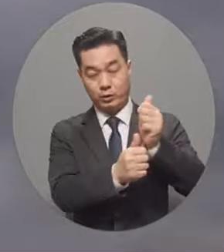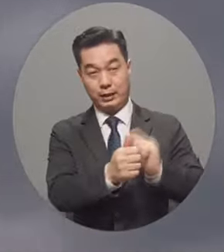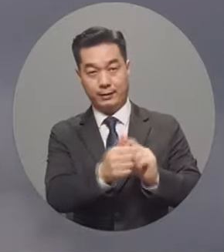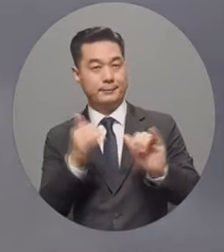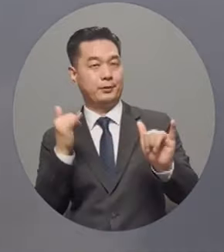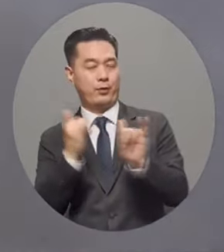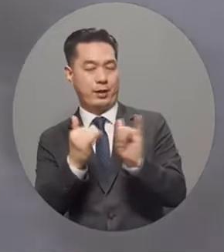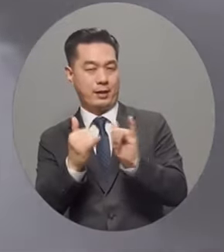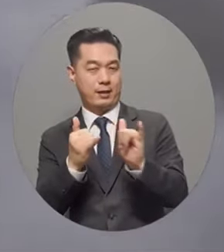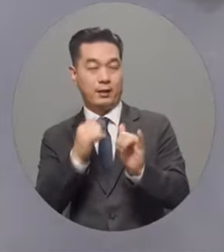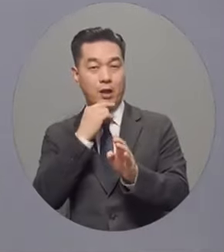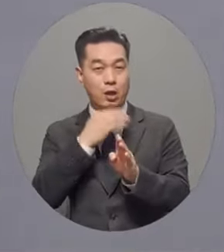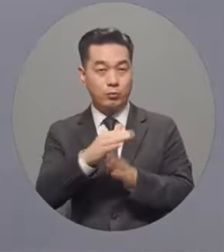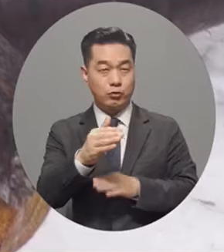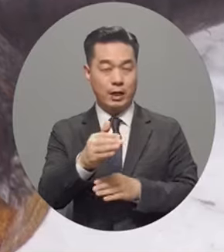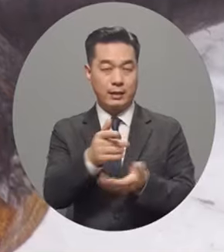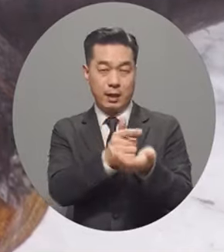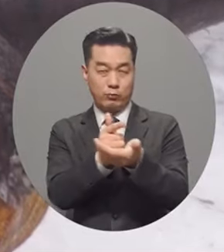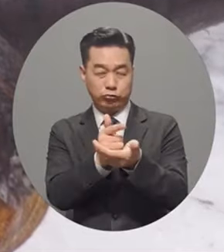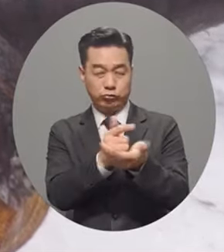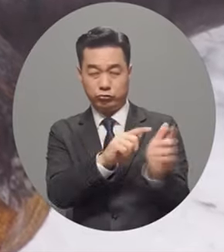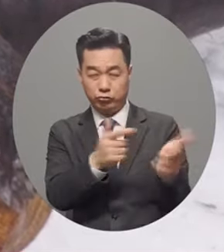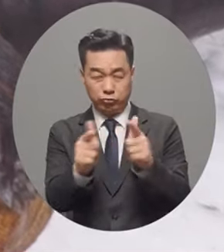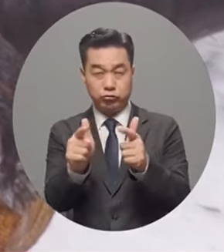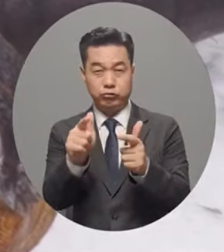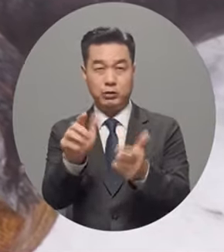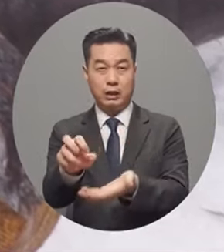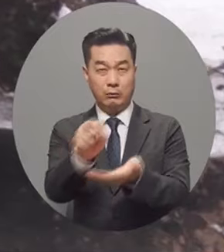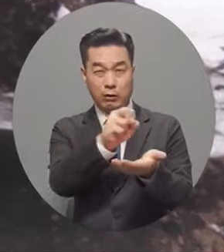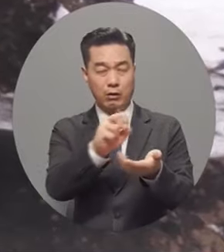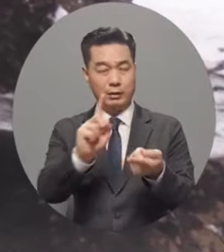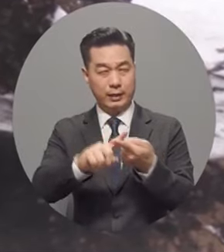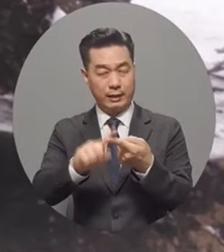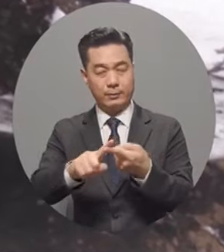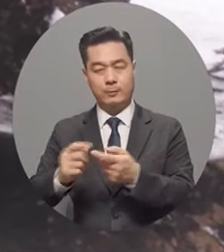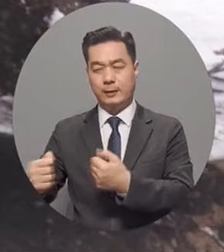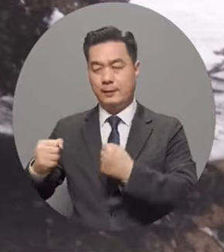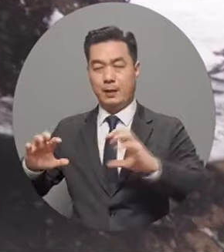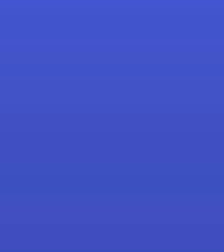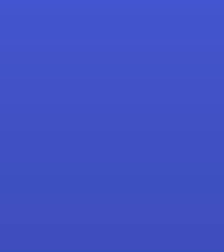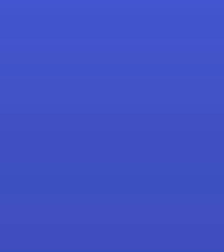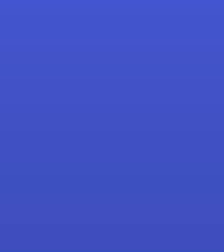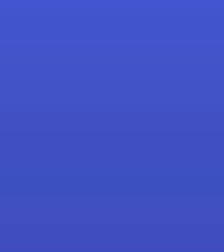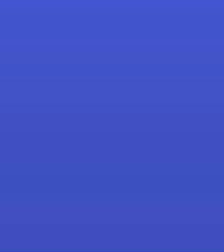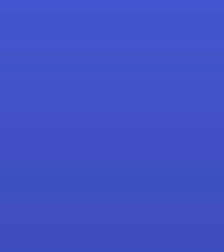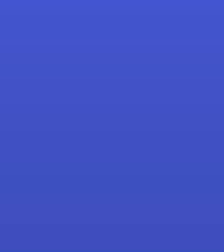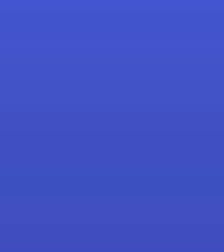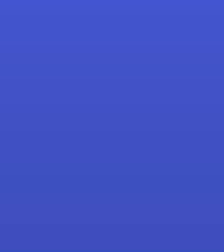북한의 무기 이전 문제에 긴밀히 공조하기로 약속했습니다. MC 뉴스 공윤선입니다.